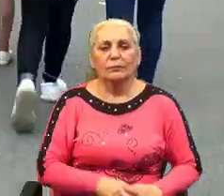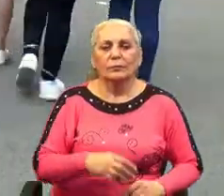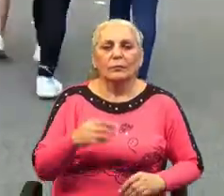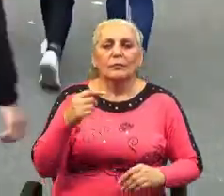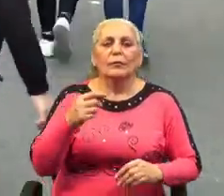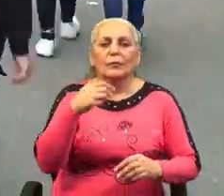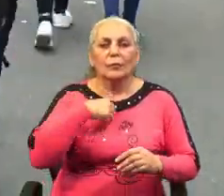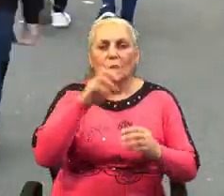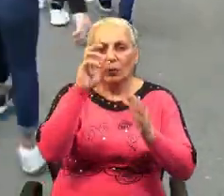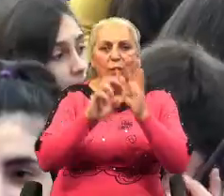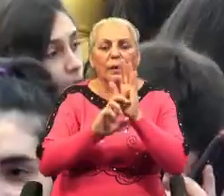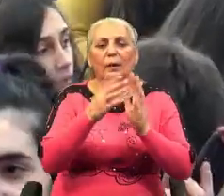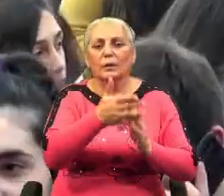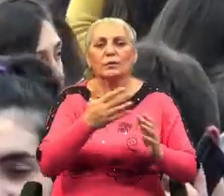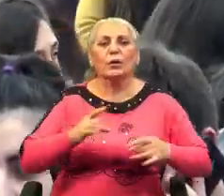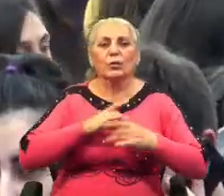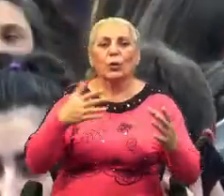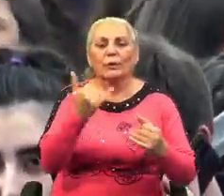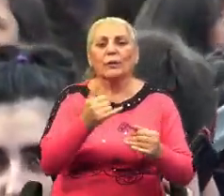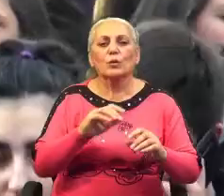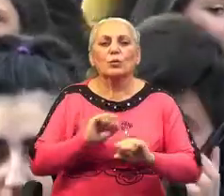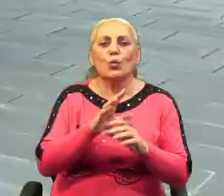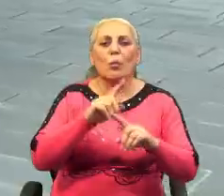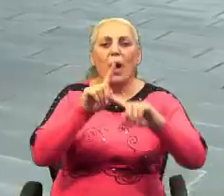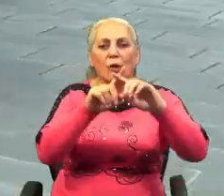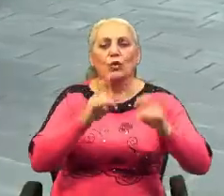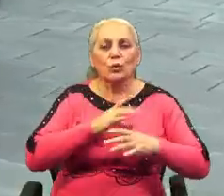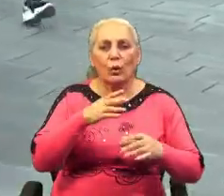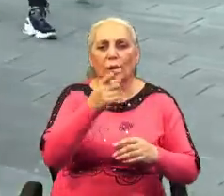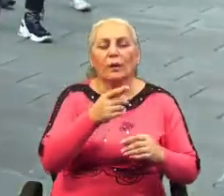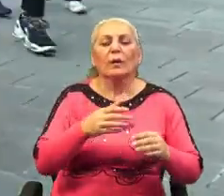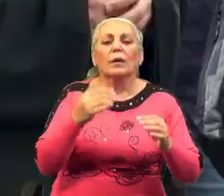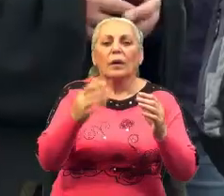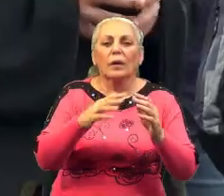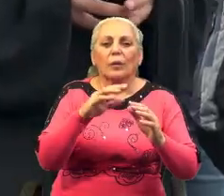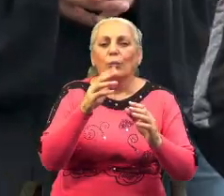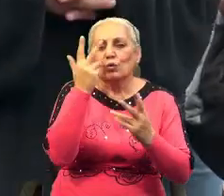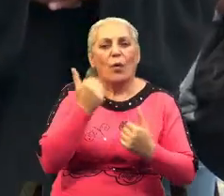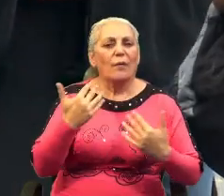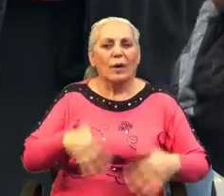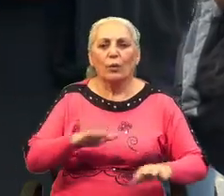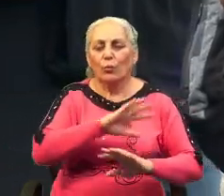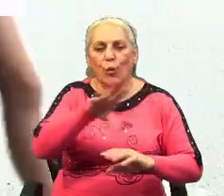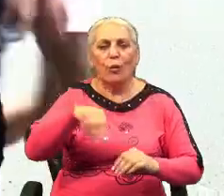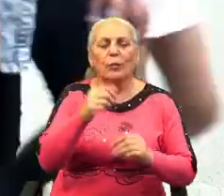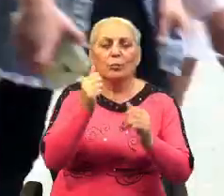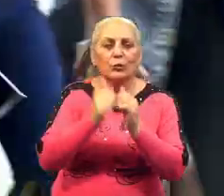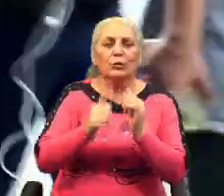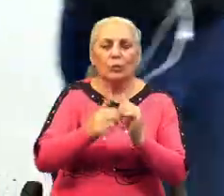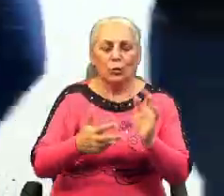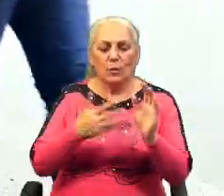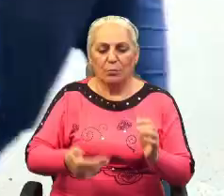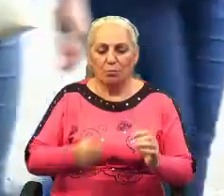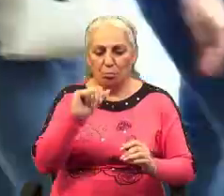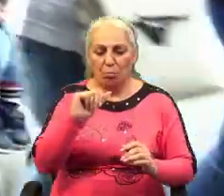Հայարաքելական եկեղեցին տոնեց խաչվերացը Սուրբ Խաչիտոնը։ Խաչիտոնին նվիրված խաչերթը ավանդույթ է դարձել, այն անցկացվում այս տարի արդեն